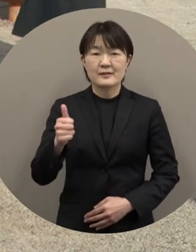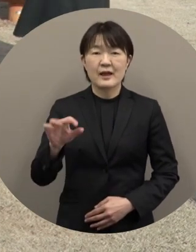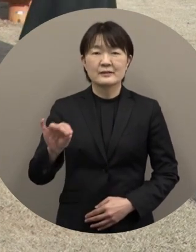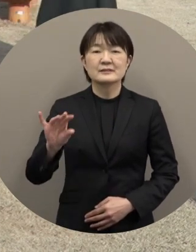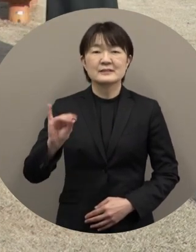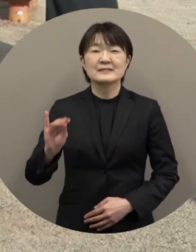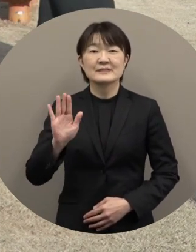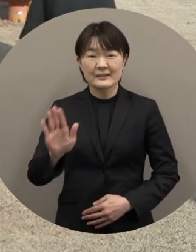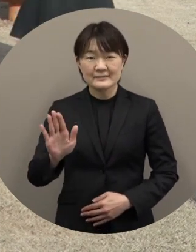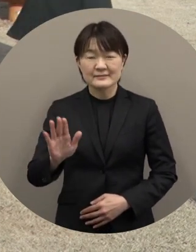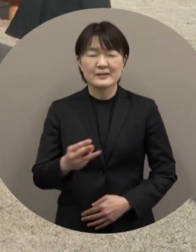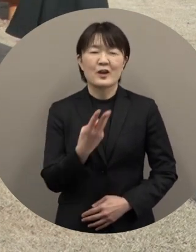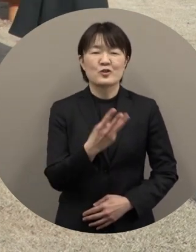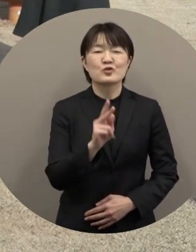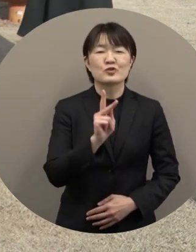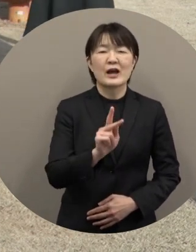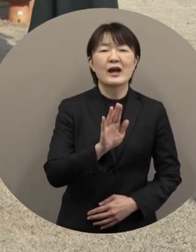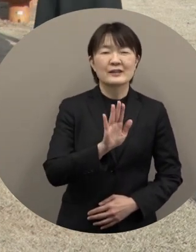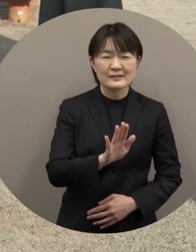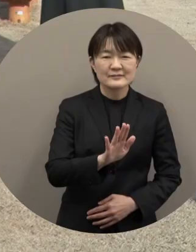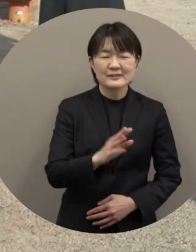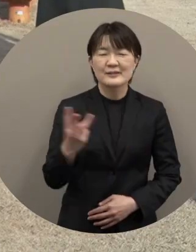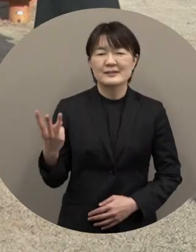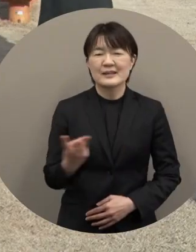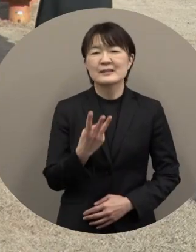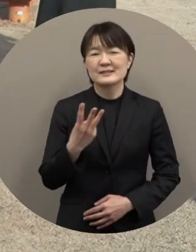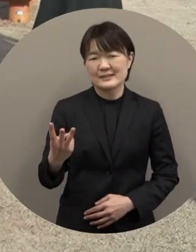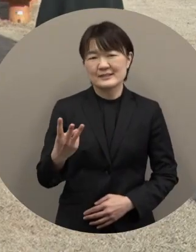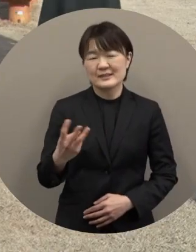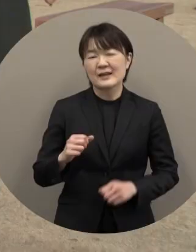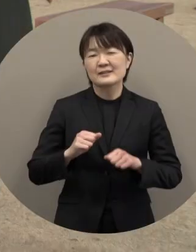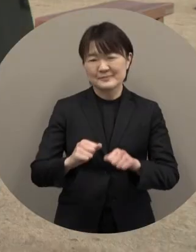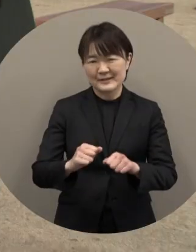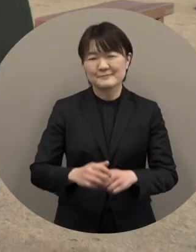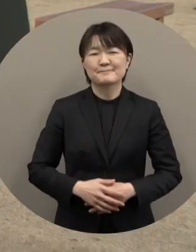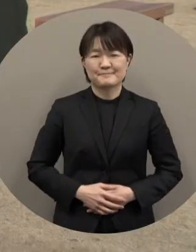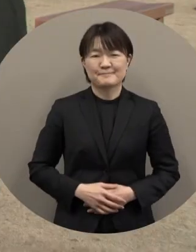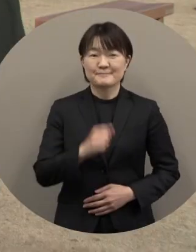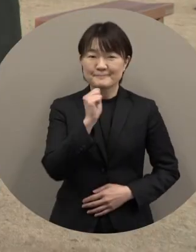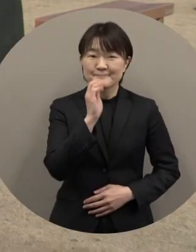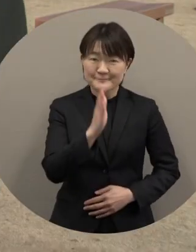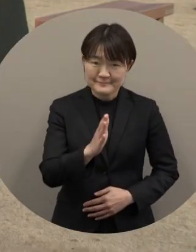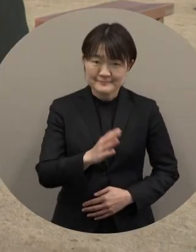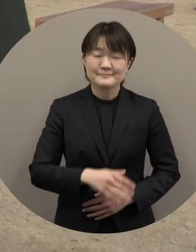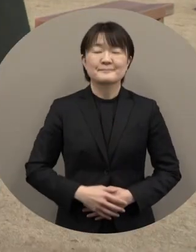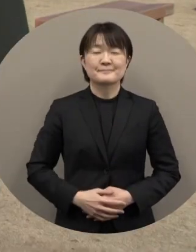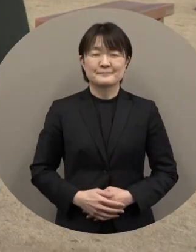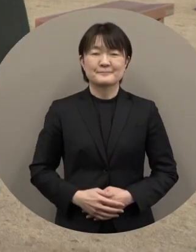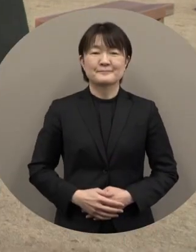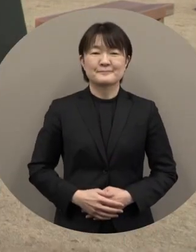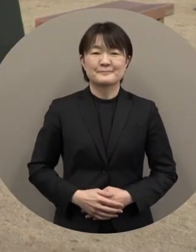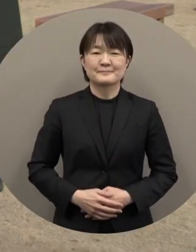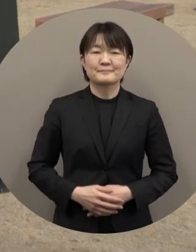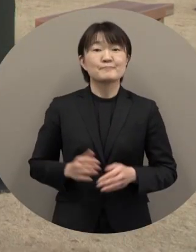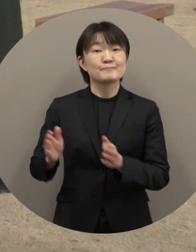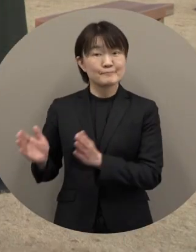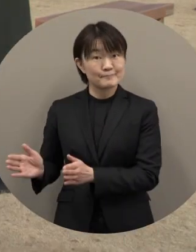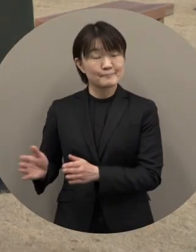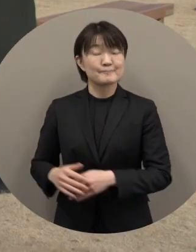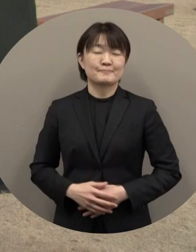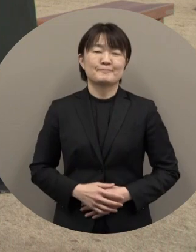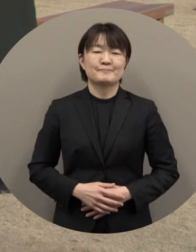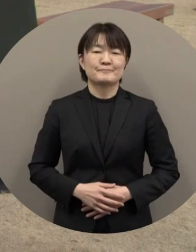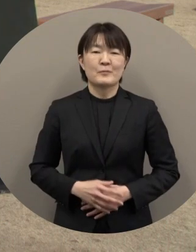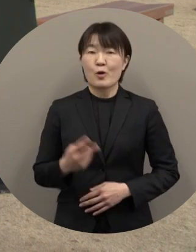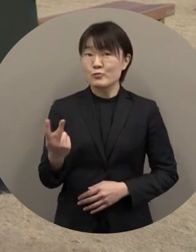ゆかです。今日も私たち3人でのびのびシティさいたま市お届けしていきます。 はい、よろしくお願いします。 さて早速ですが、はい、お